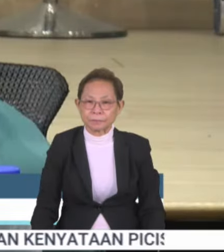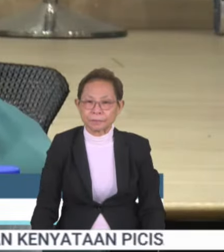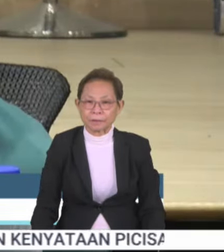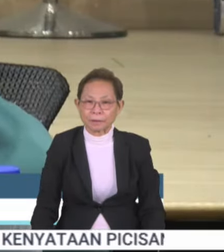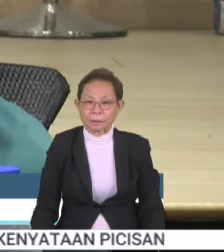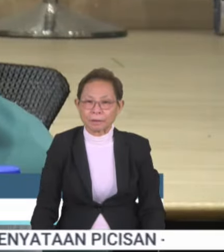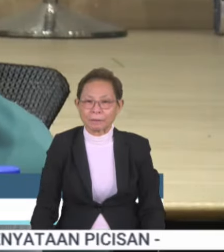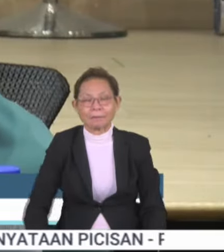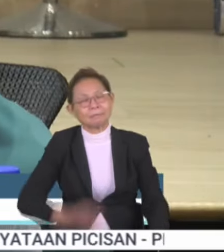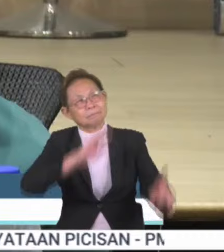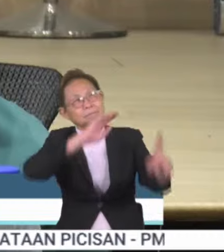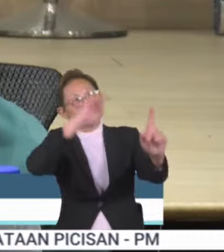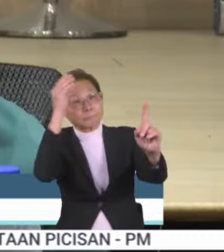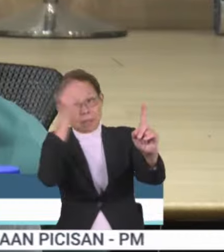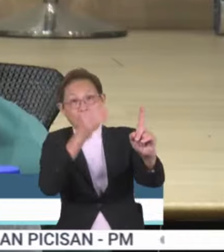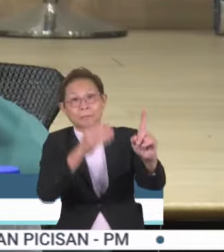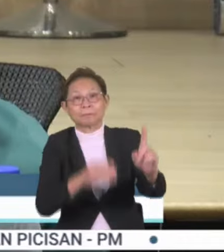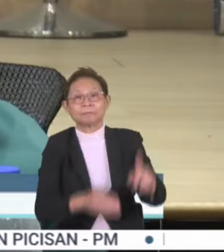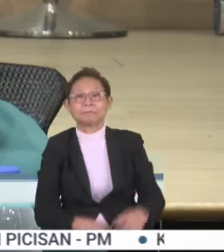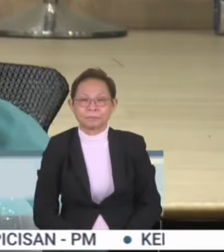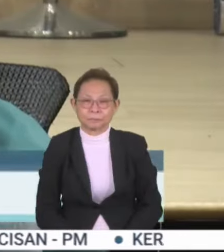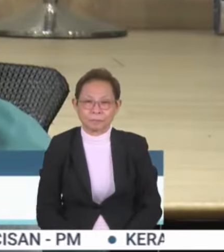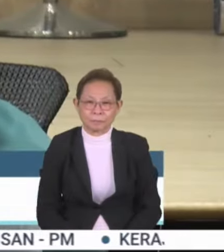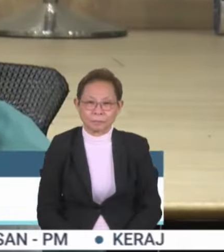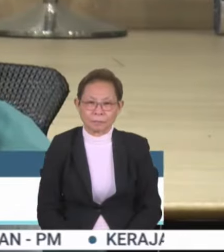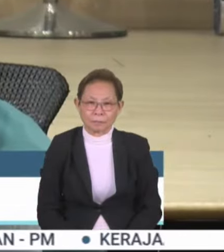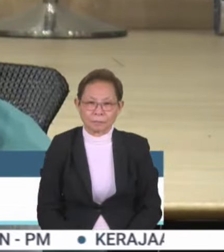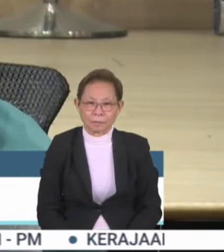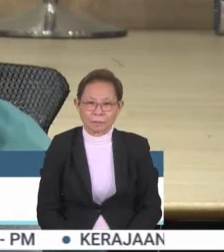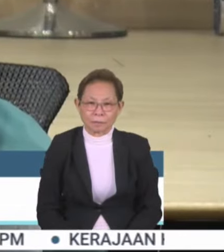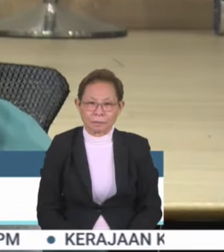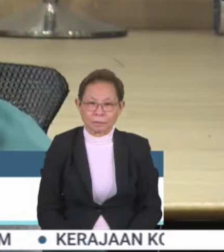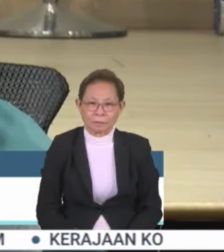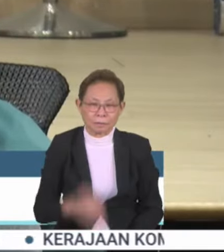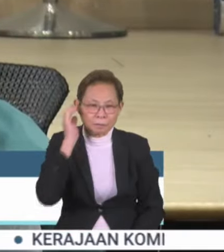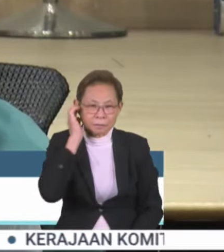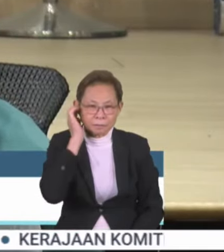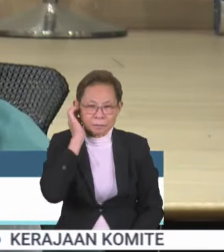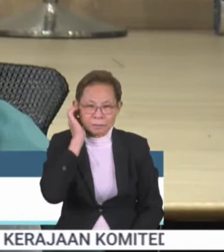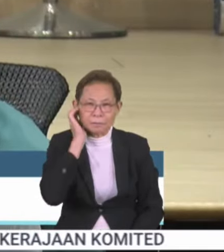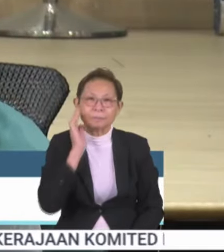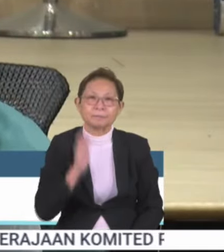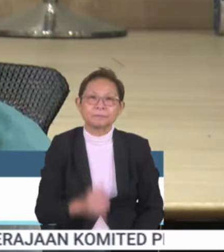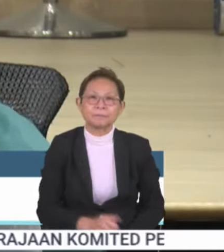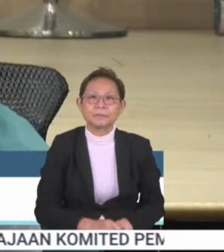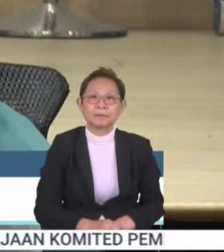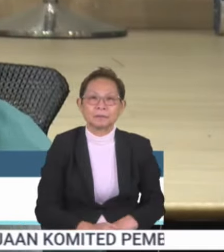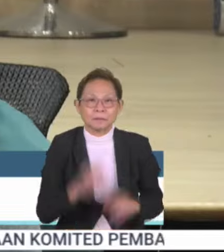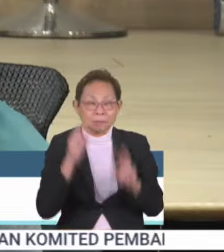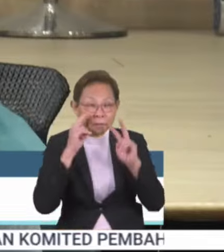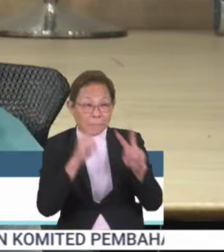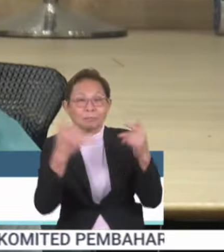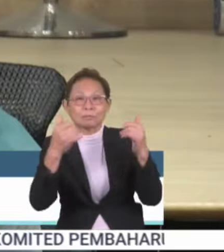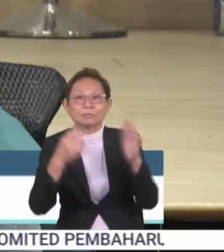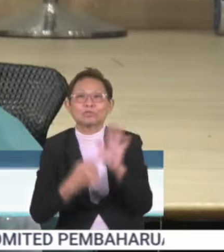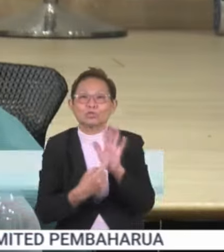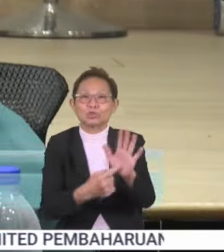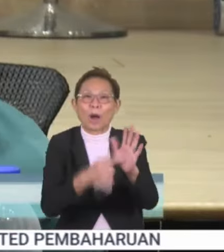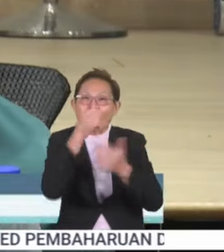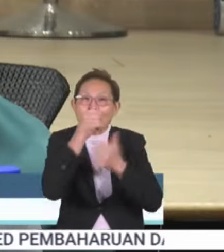Kedepan ini target yang saya dulu jadi player, saya dikasih target goal saya tak takut, tapi sekarang saya dikasih target